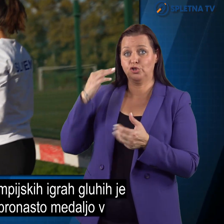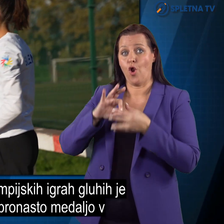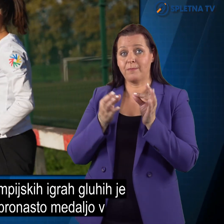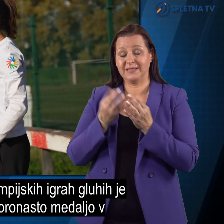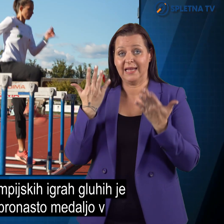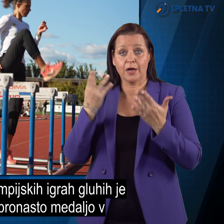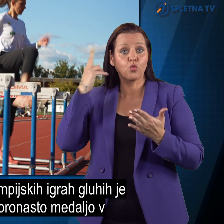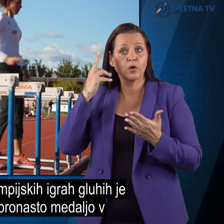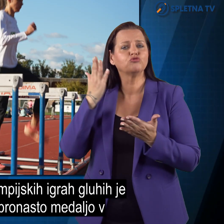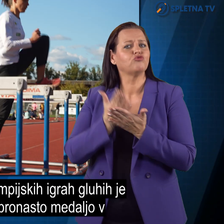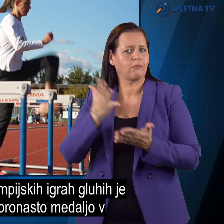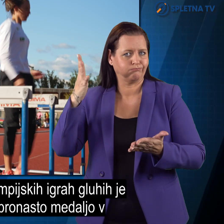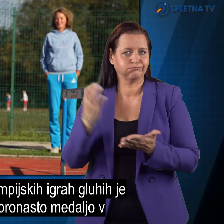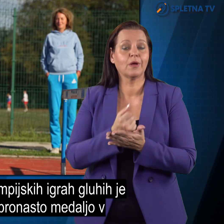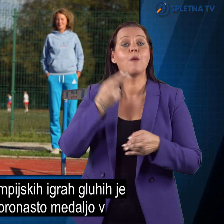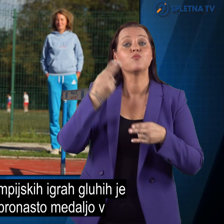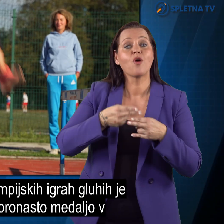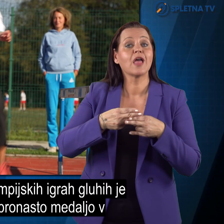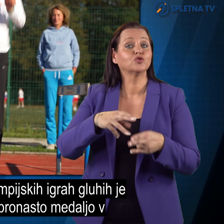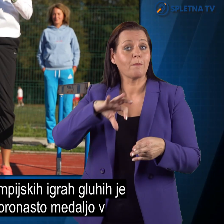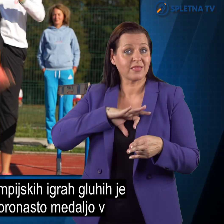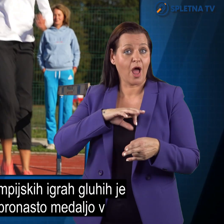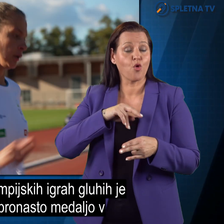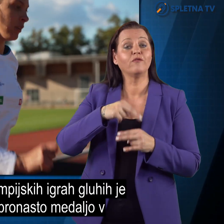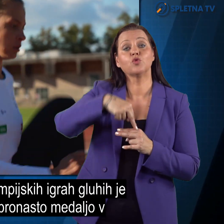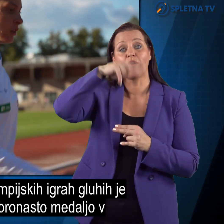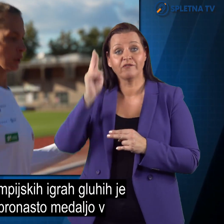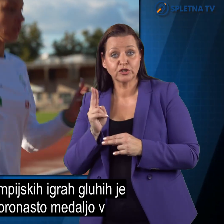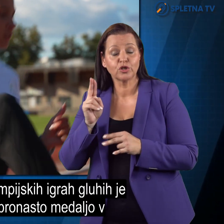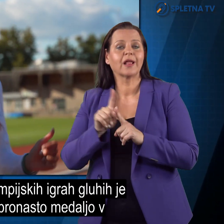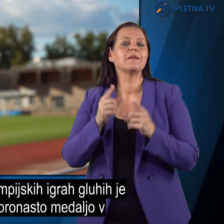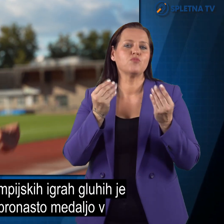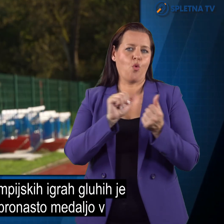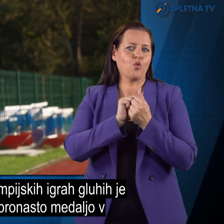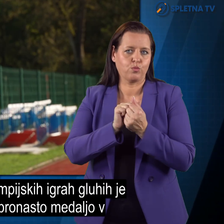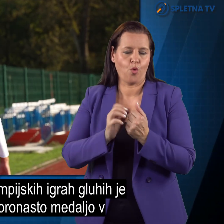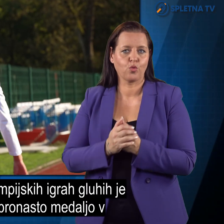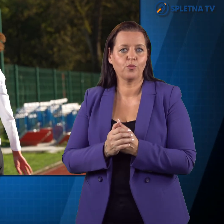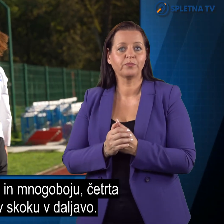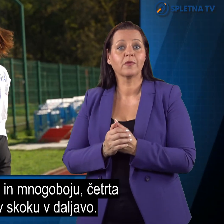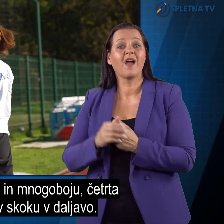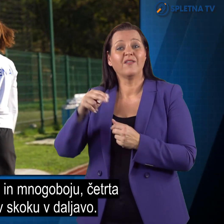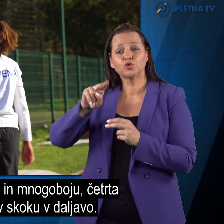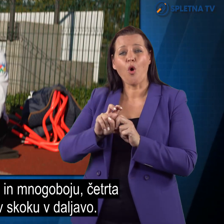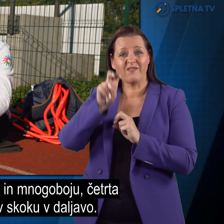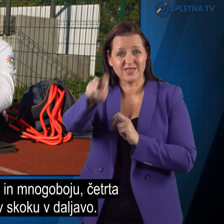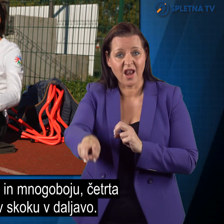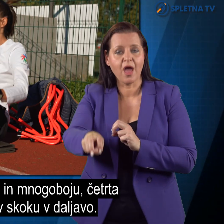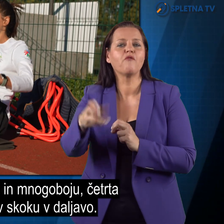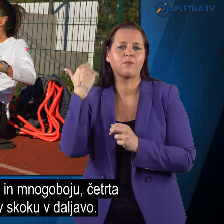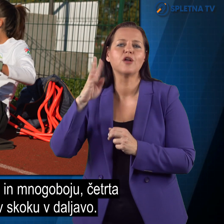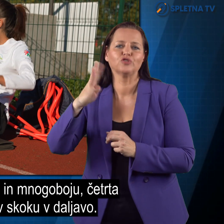Na prejšnjih olimpijskih igrah gluhih je že osvojila bronasto medaljo v skoku v višino in